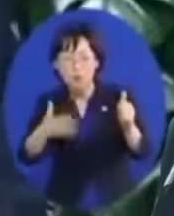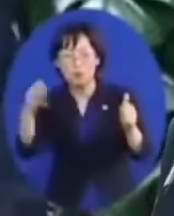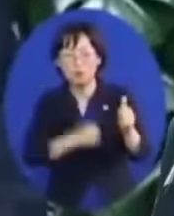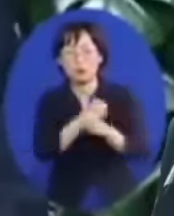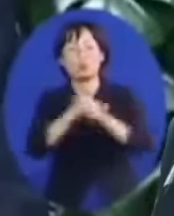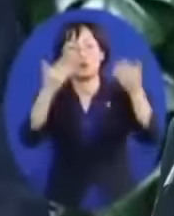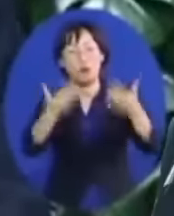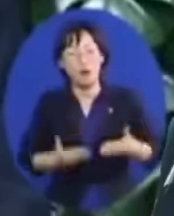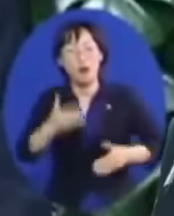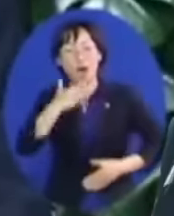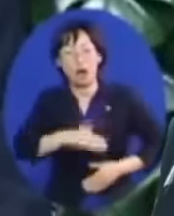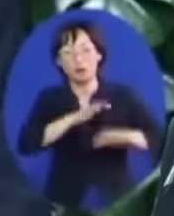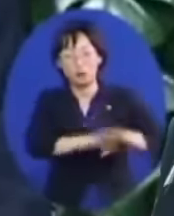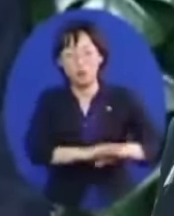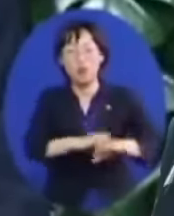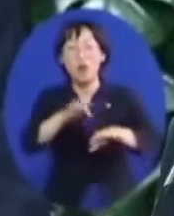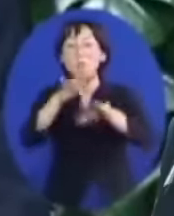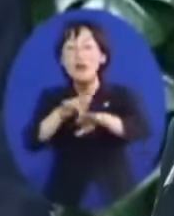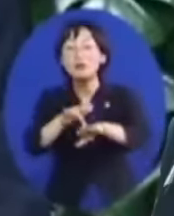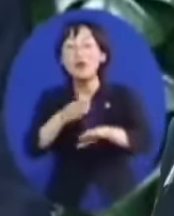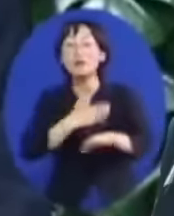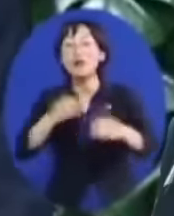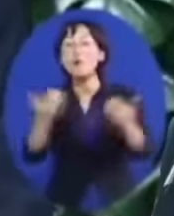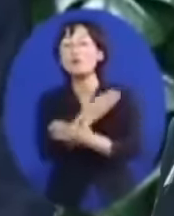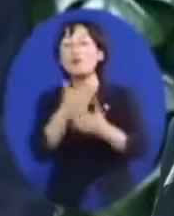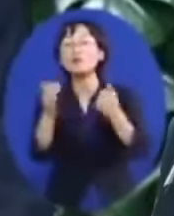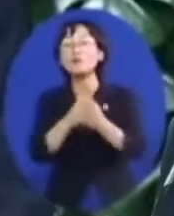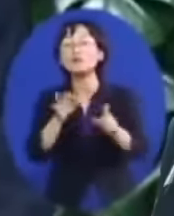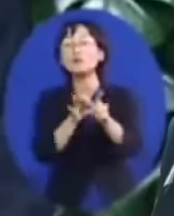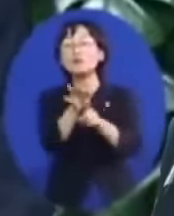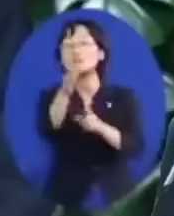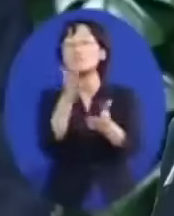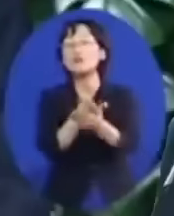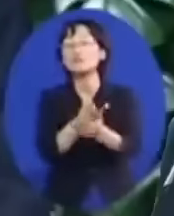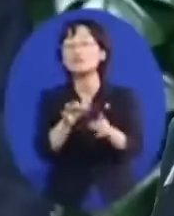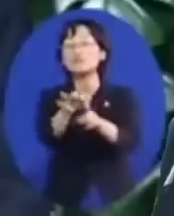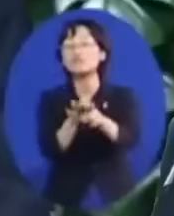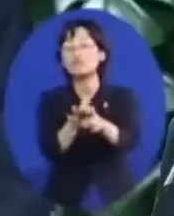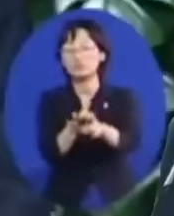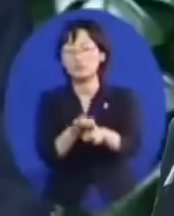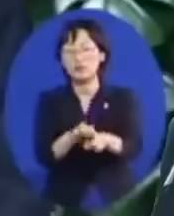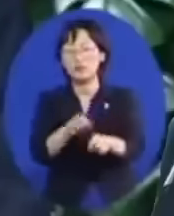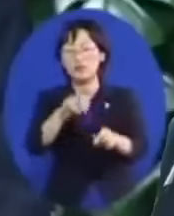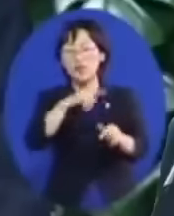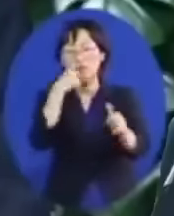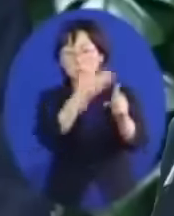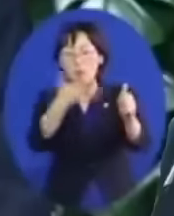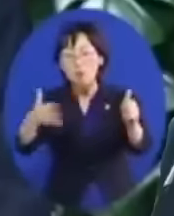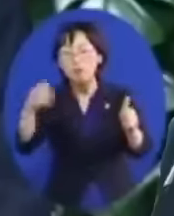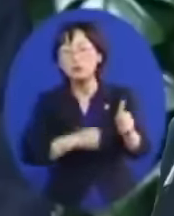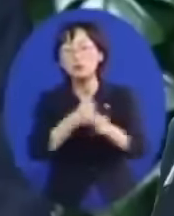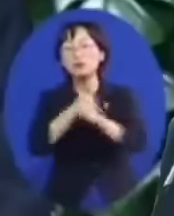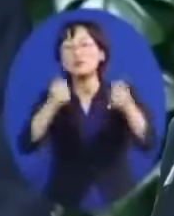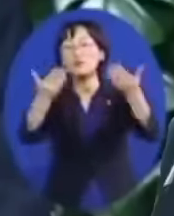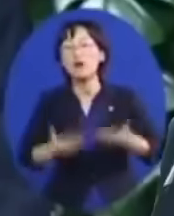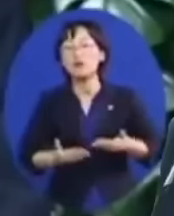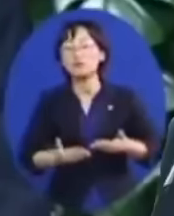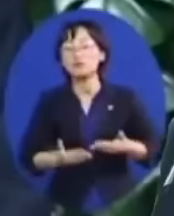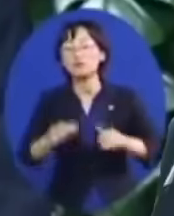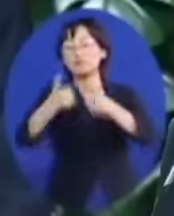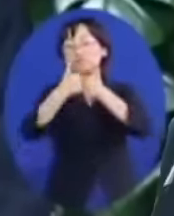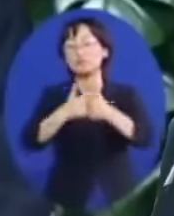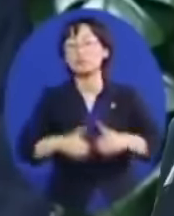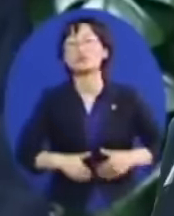것을 알고 마귀야 나는 회개했는데 무슨 잔소리를 하느냐 예수님의 보혈이 내 죄를 용서했다고 단호하게 지향을